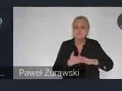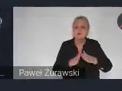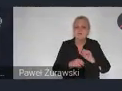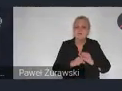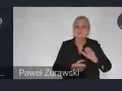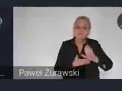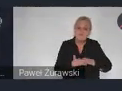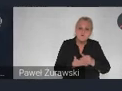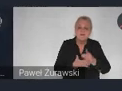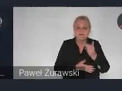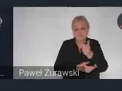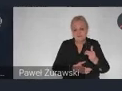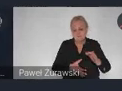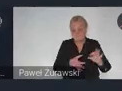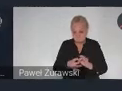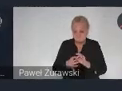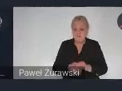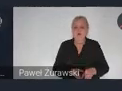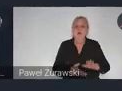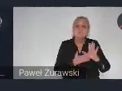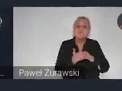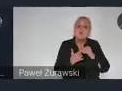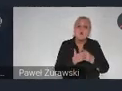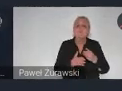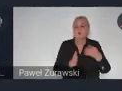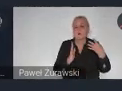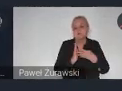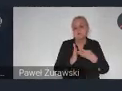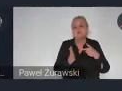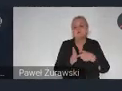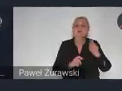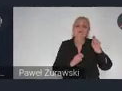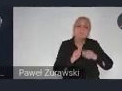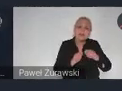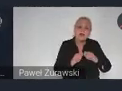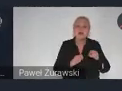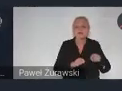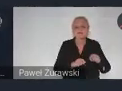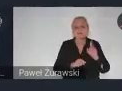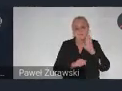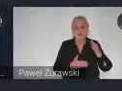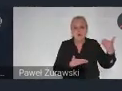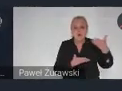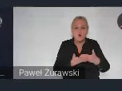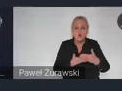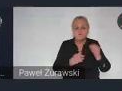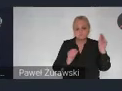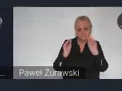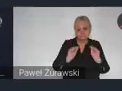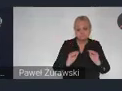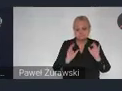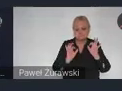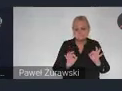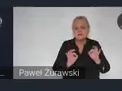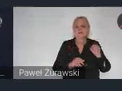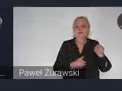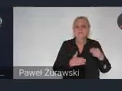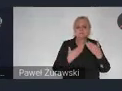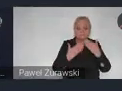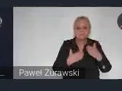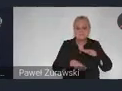oceny formalnej i merytorycznej ocena formalna to jest taka weryfikacja Czy oferta została złożona za pośrednictwem